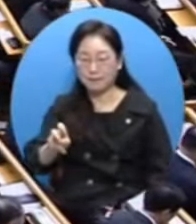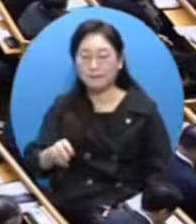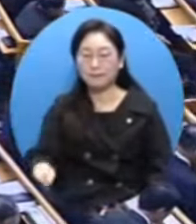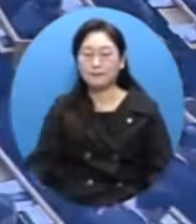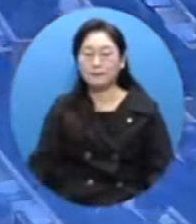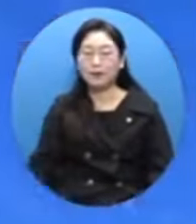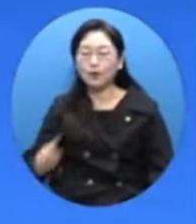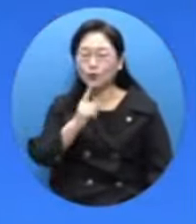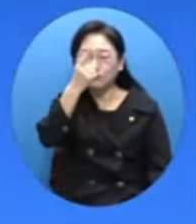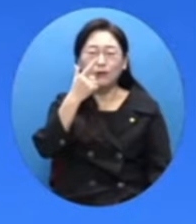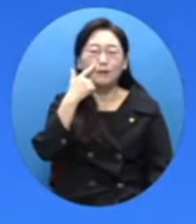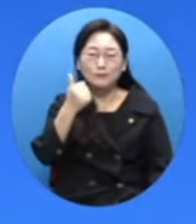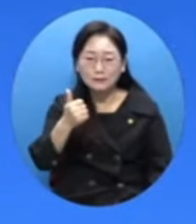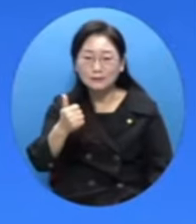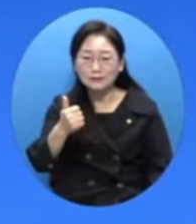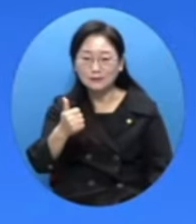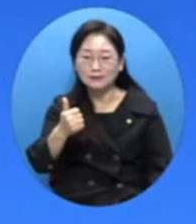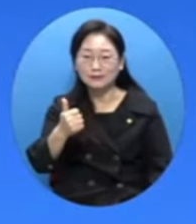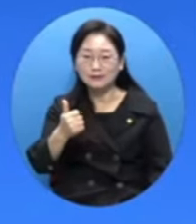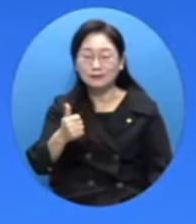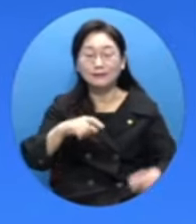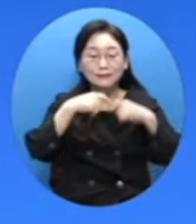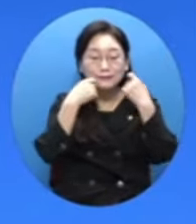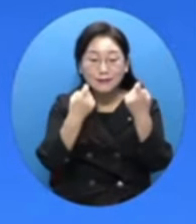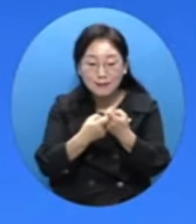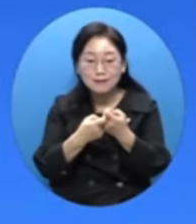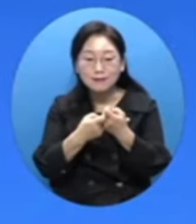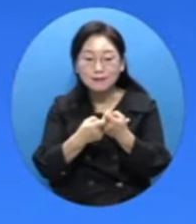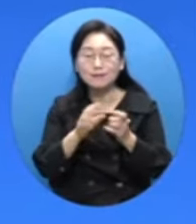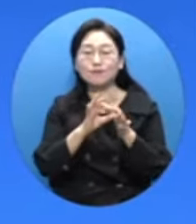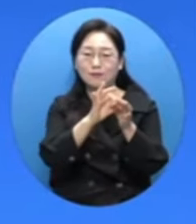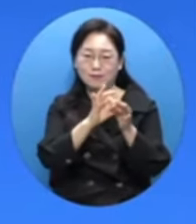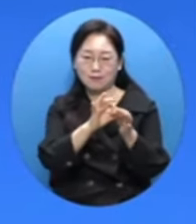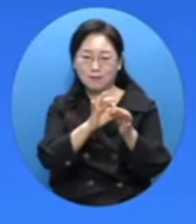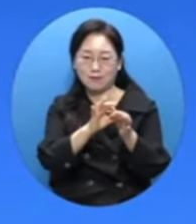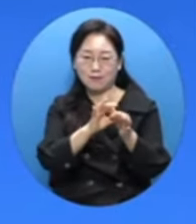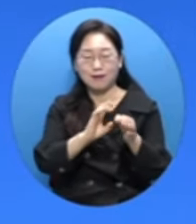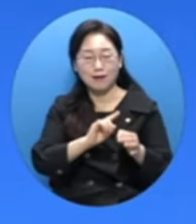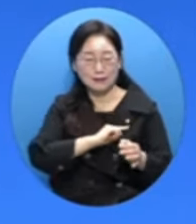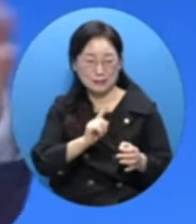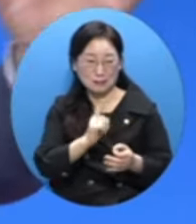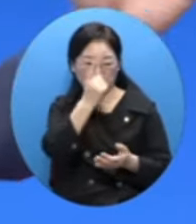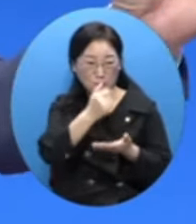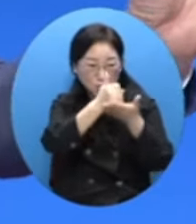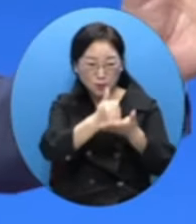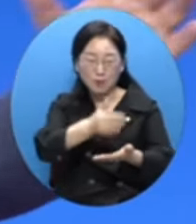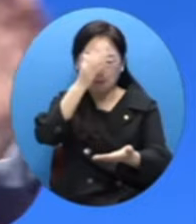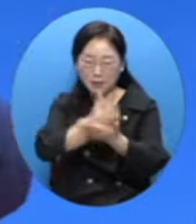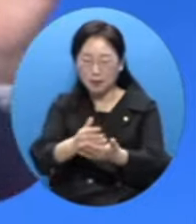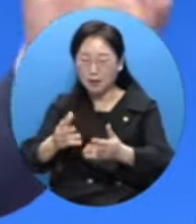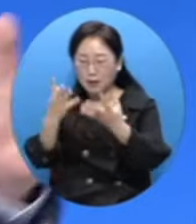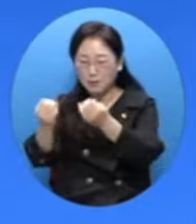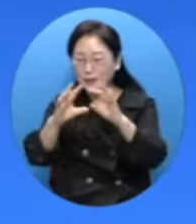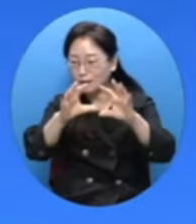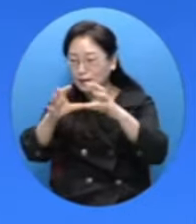아버지 이 개인적인 이름을 높이는 그런 이름이 아니라 많은 민족,